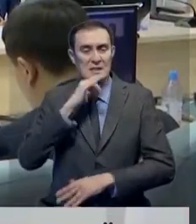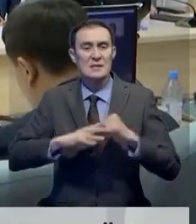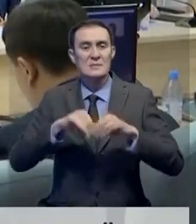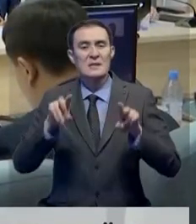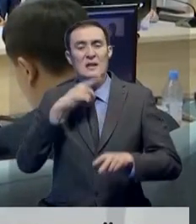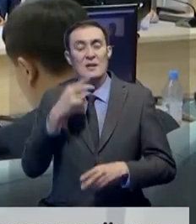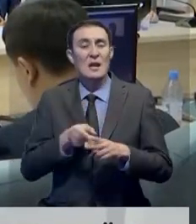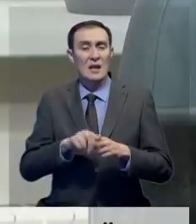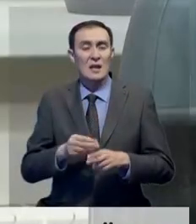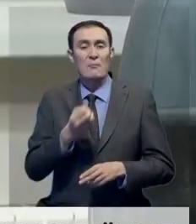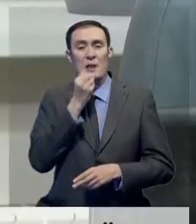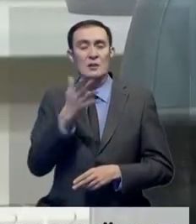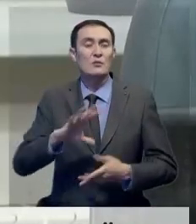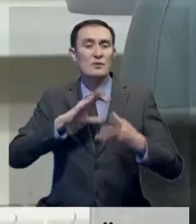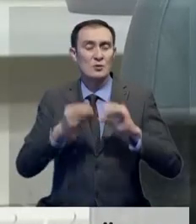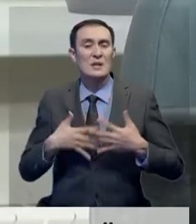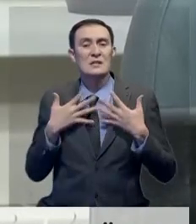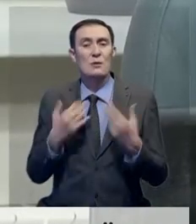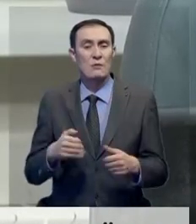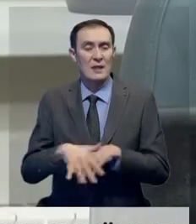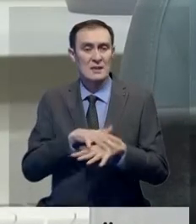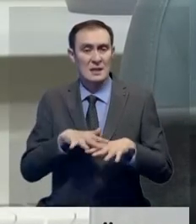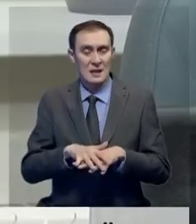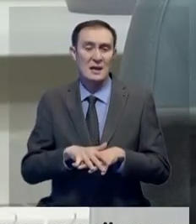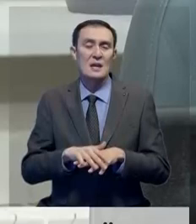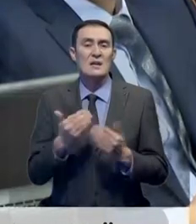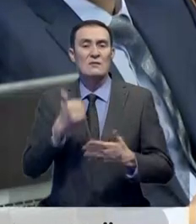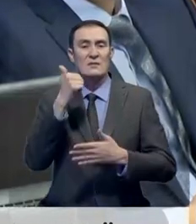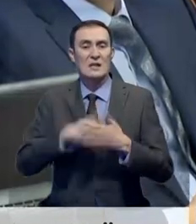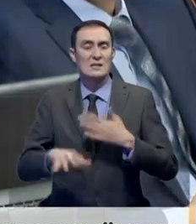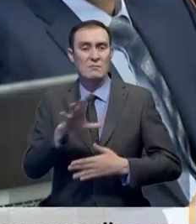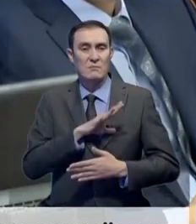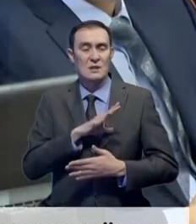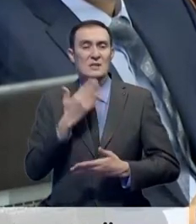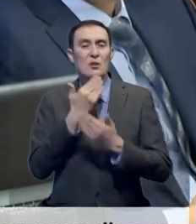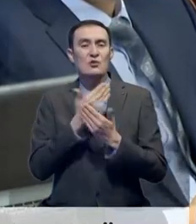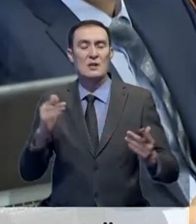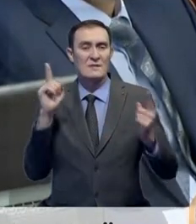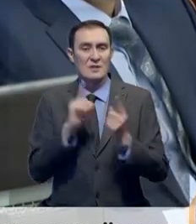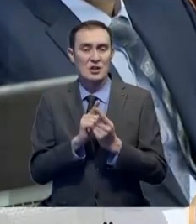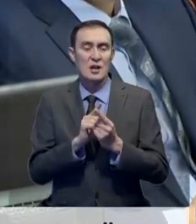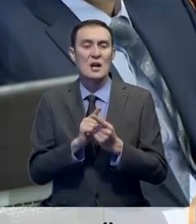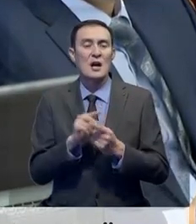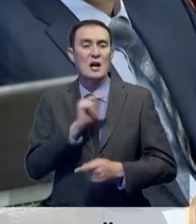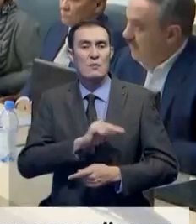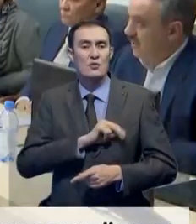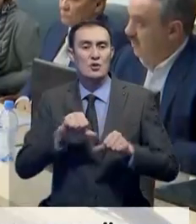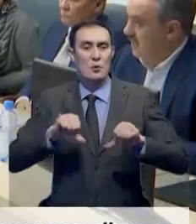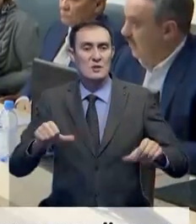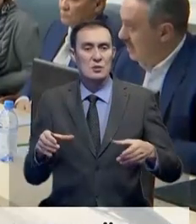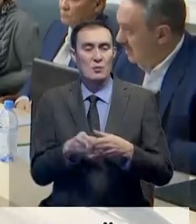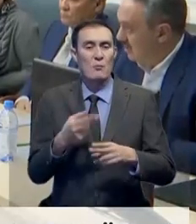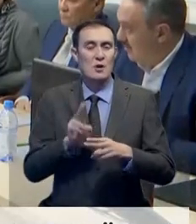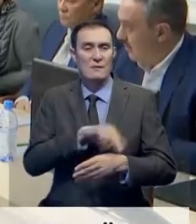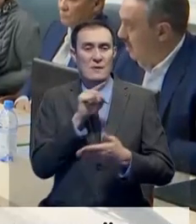Эксперты считают, эта мера положительно отразится на здоровье казахстанцев. В столице сегодня прошла заключительная встреча межведомственной рабочей группы по